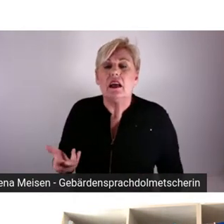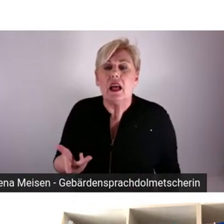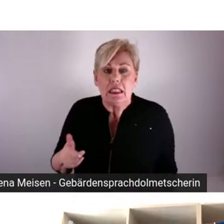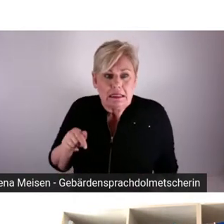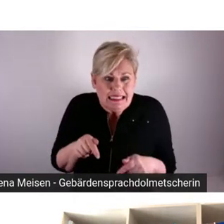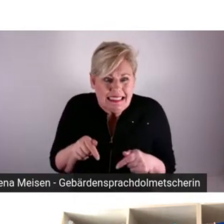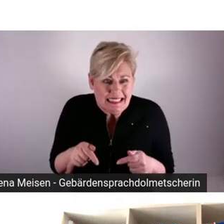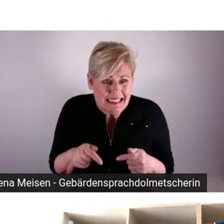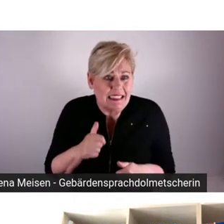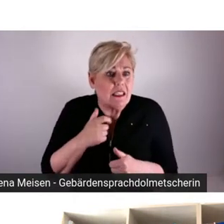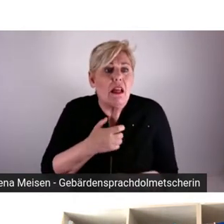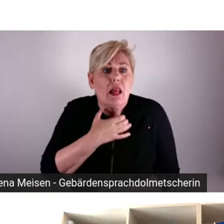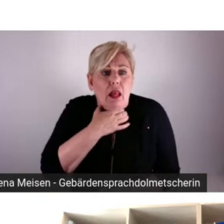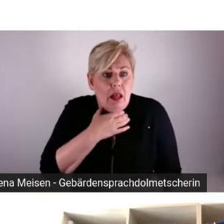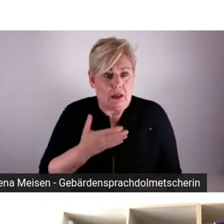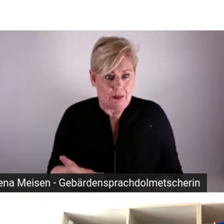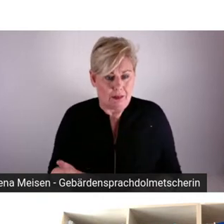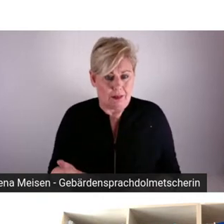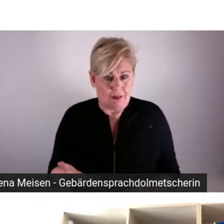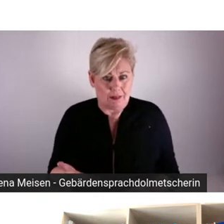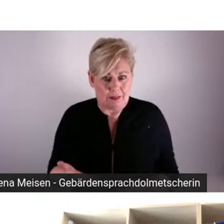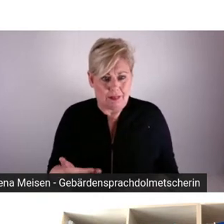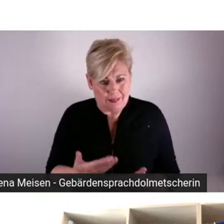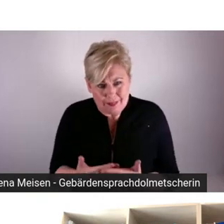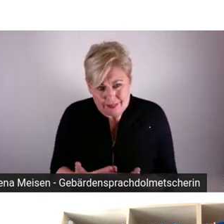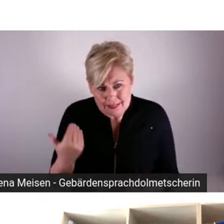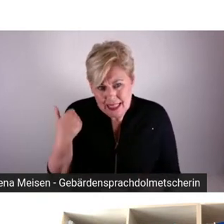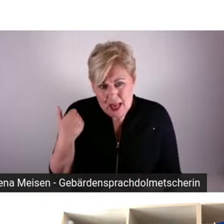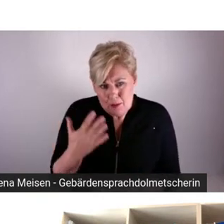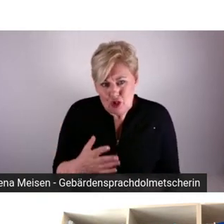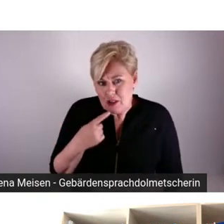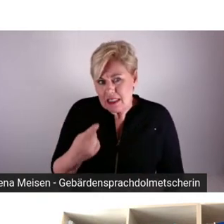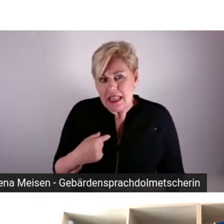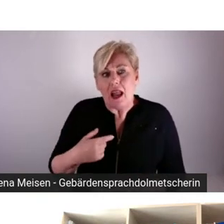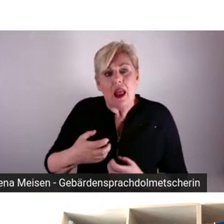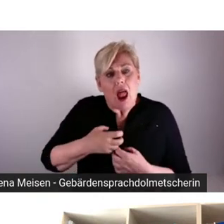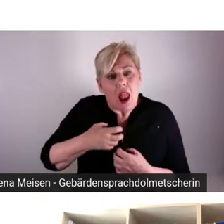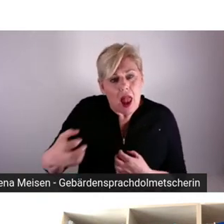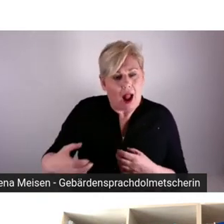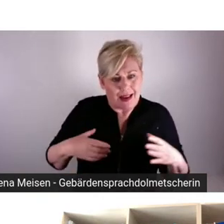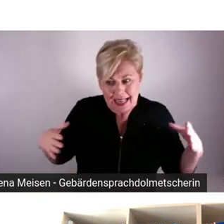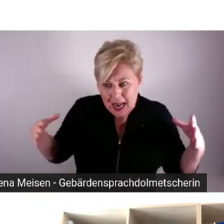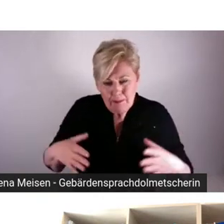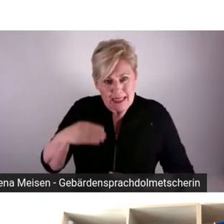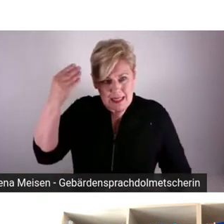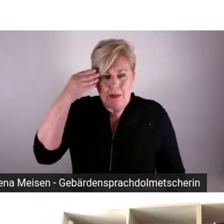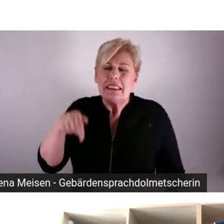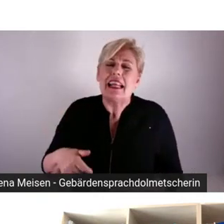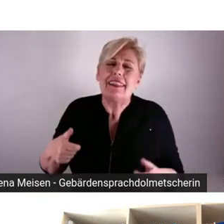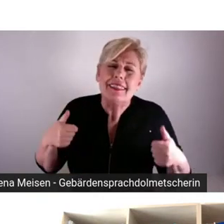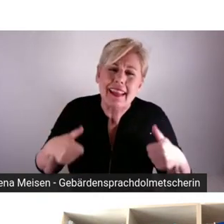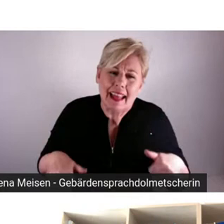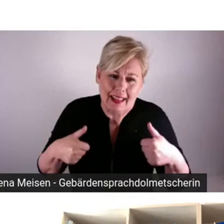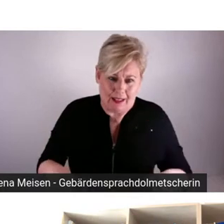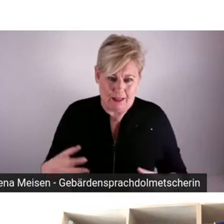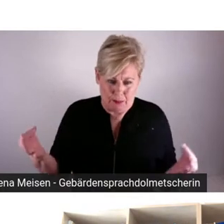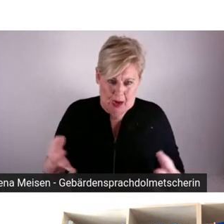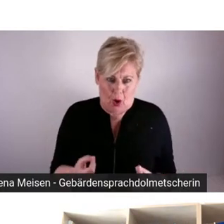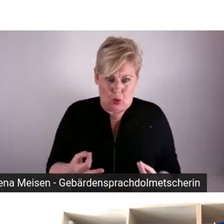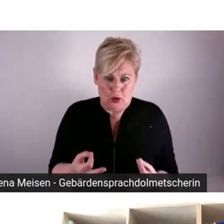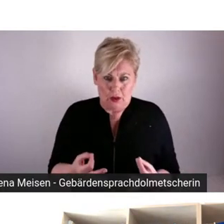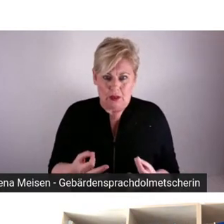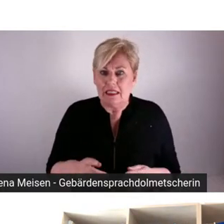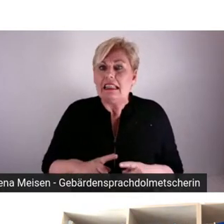genau das Problem. Und das habe ich eben schon mal gesagt, das längere gemeinsame Lernen wäre da dringend notwendig, dass eben nicht